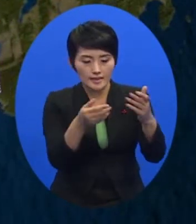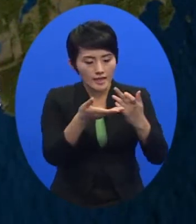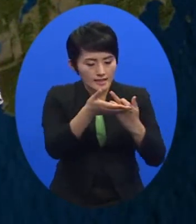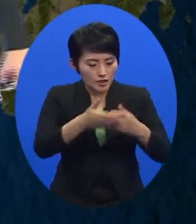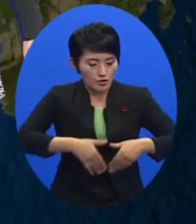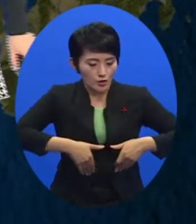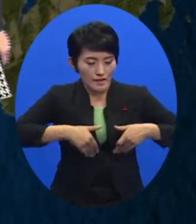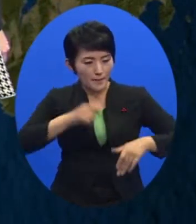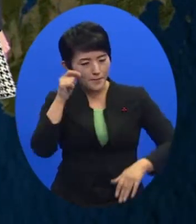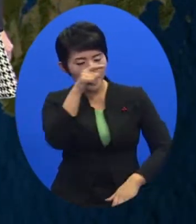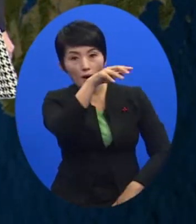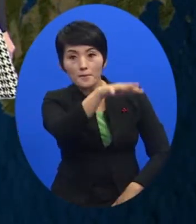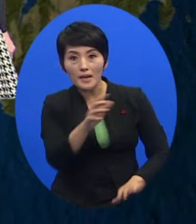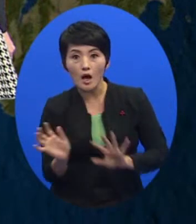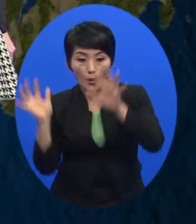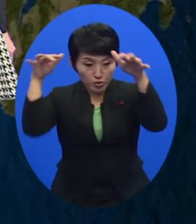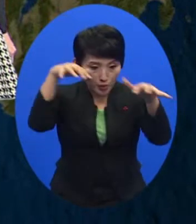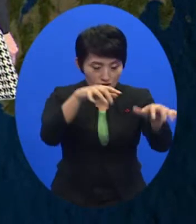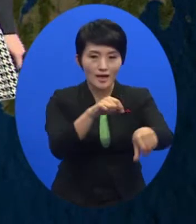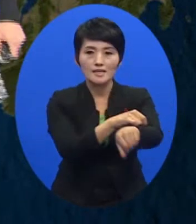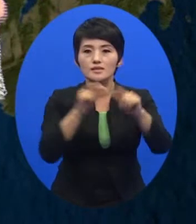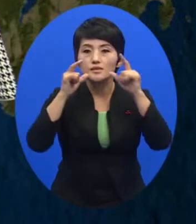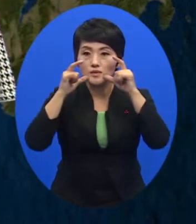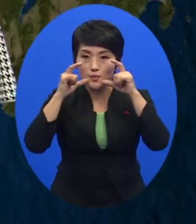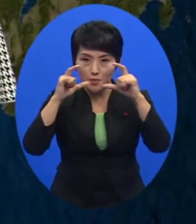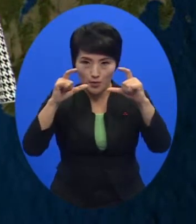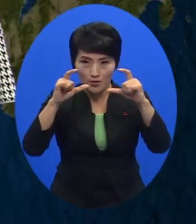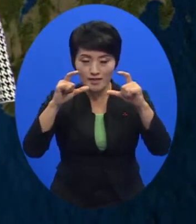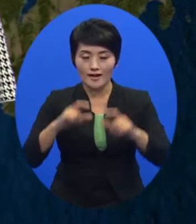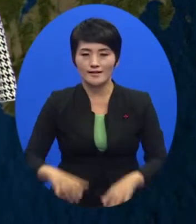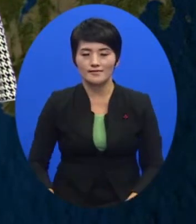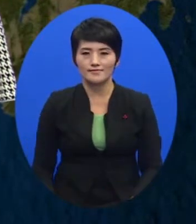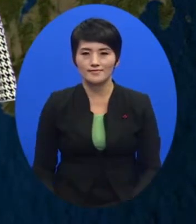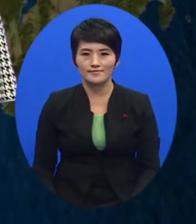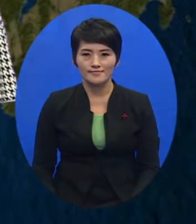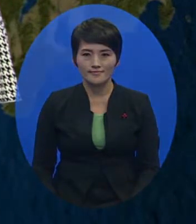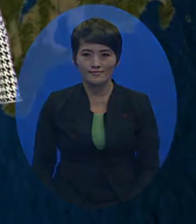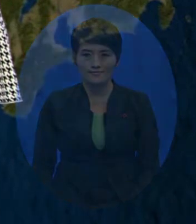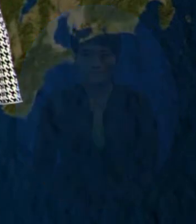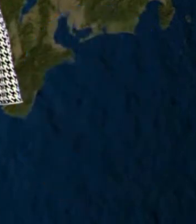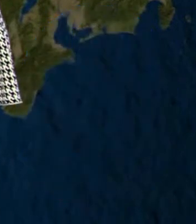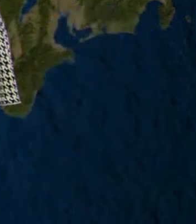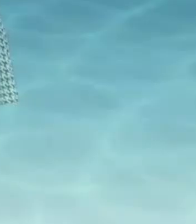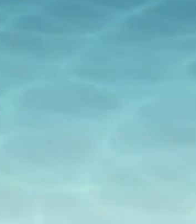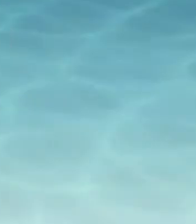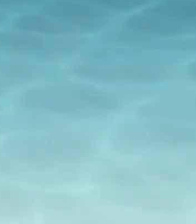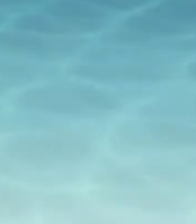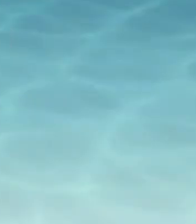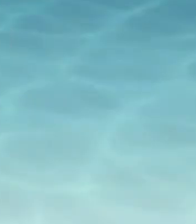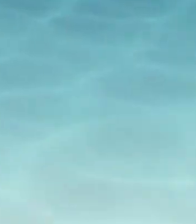남쪽 먼바다에는 풍랑특보가 발표될 가능성이 있겠습니다. 다음은 모레 날씨입니다.